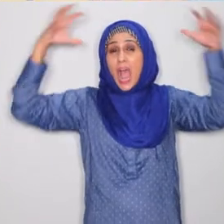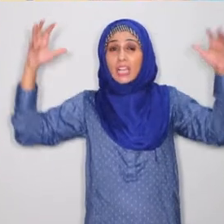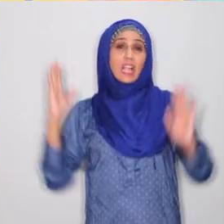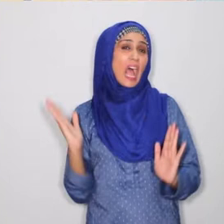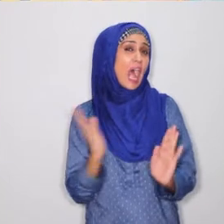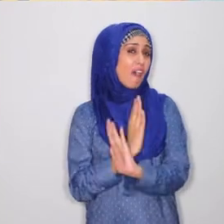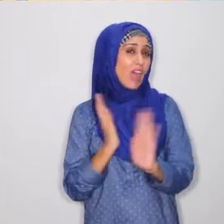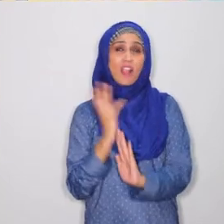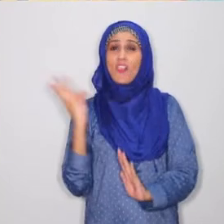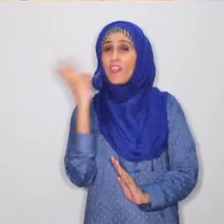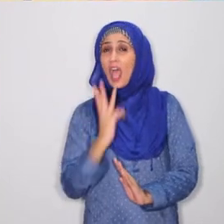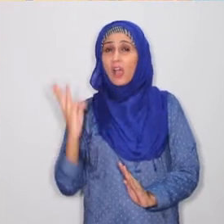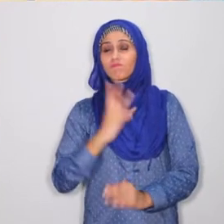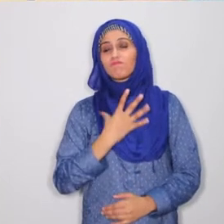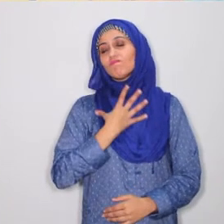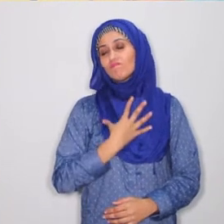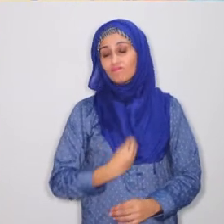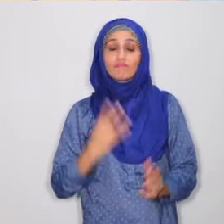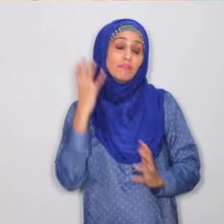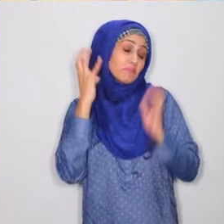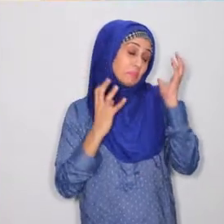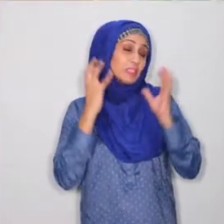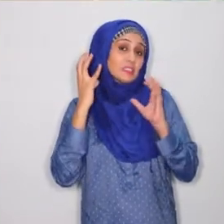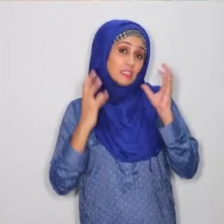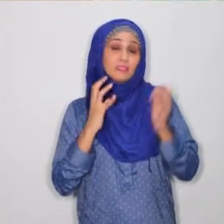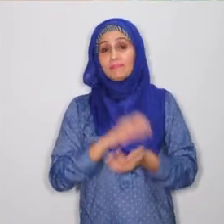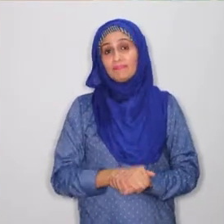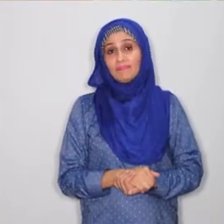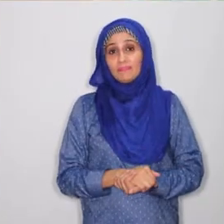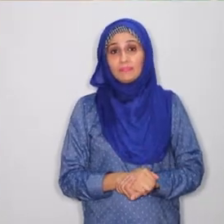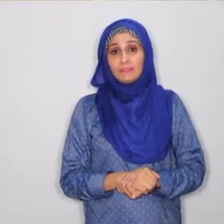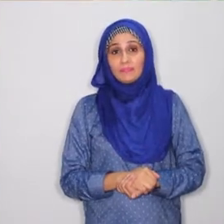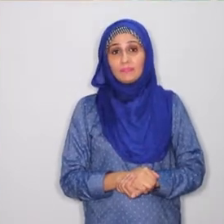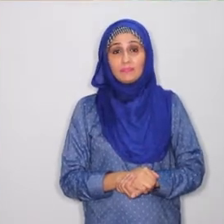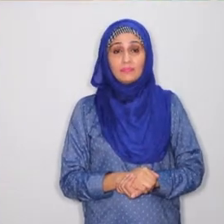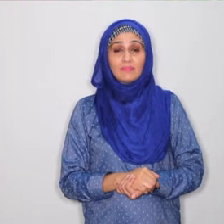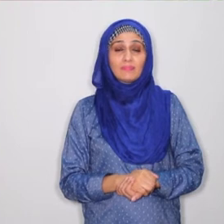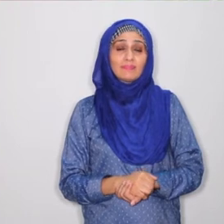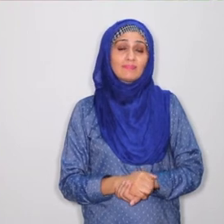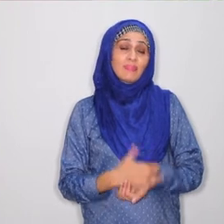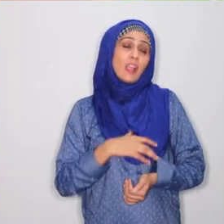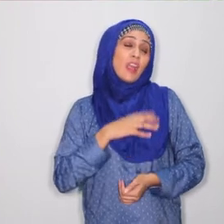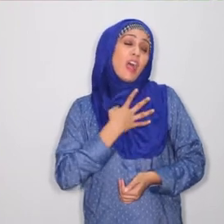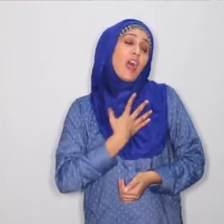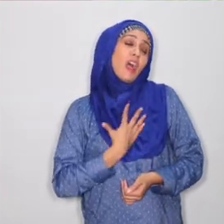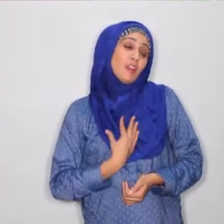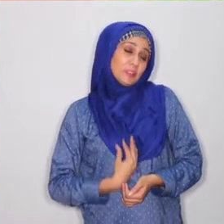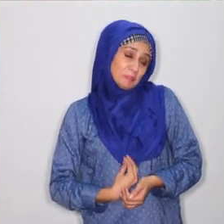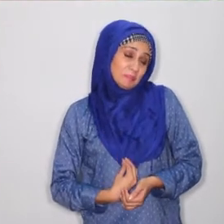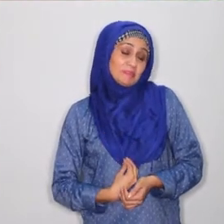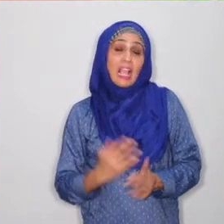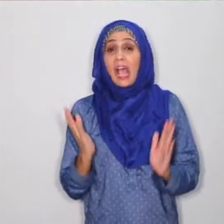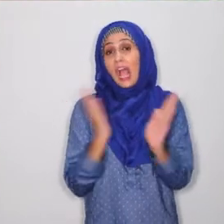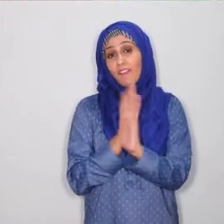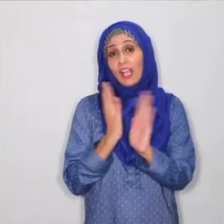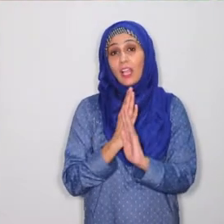को अफसुर्दा और परेशान कर दिया था आ भरते हुए हवा ने